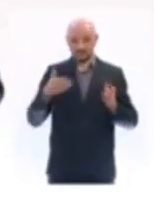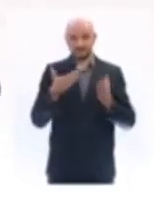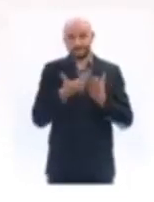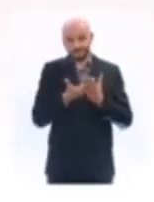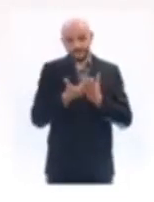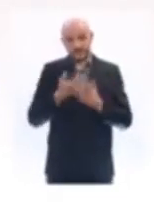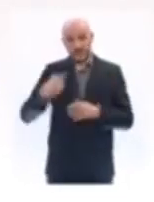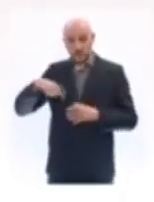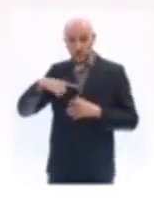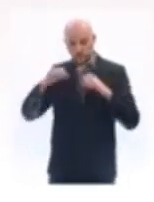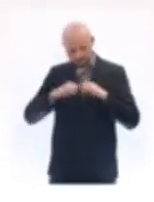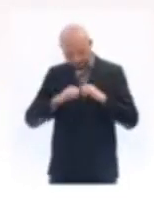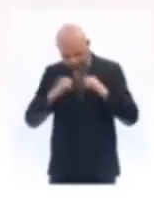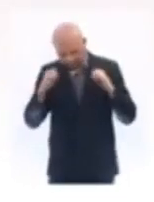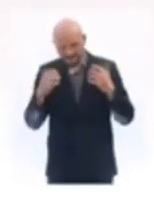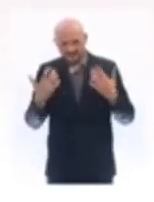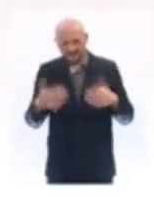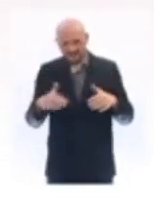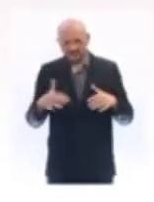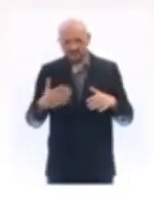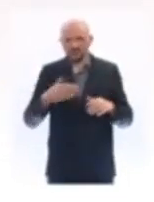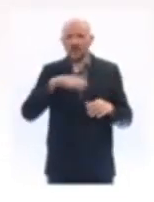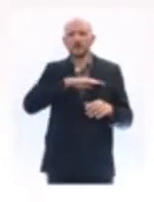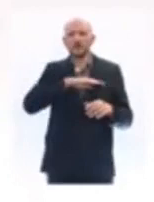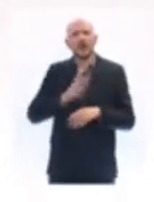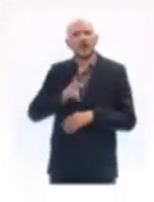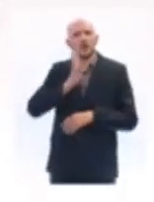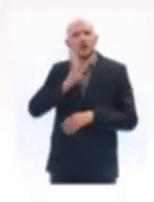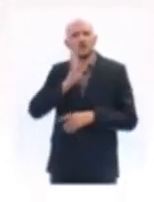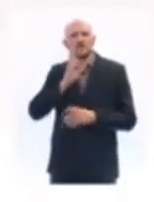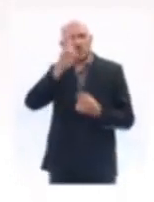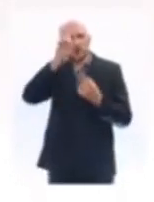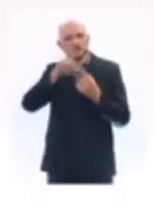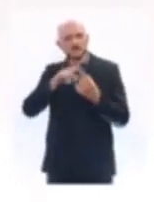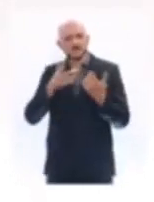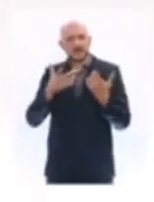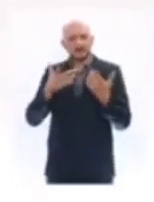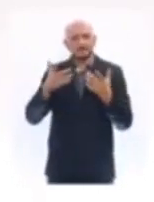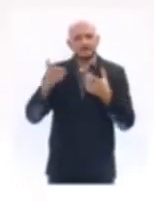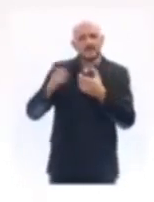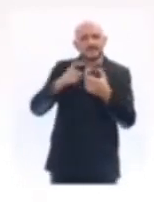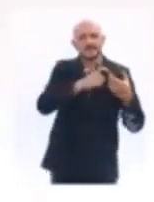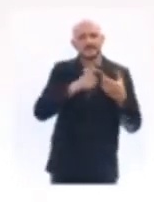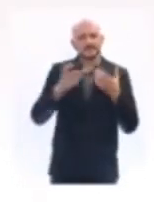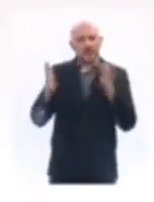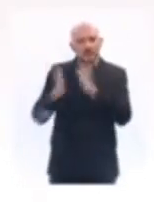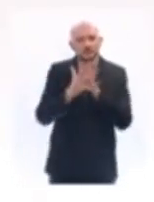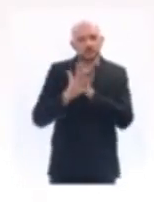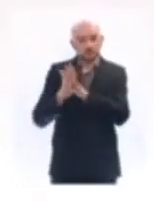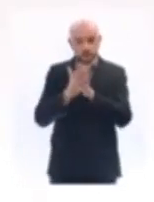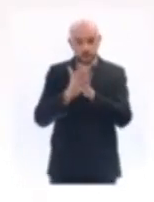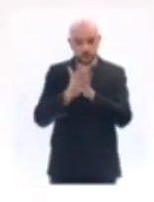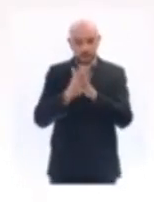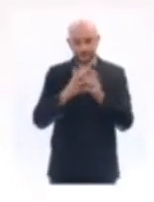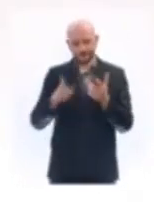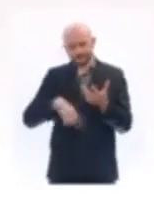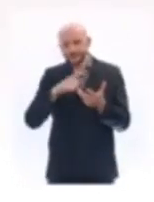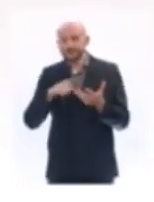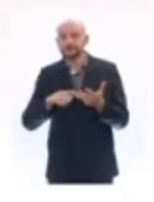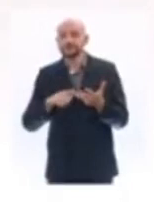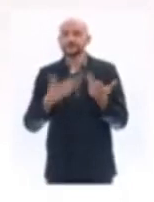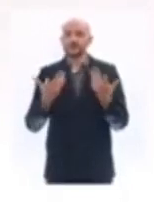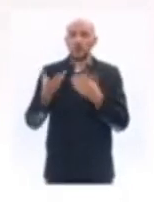transformer des salles de bloc opératoire ou des salles de réveil en salles de réanimation. Ça veut dire que ça a impliqué une forte déprogrammation des autres